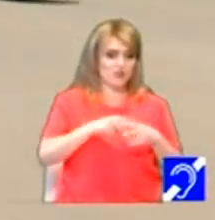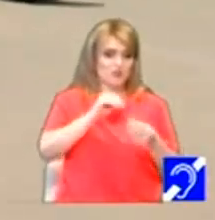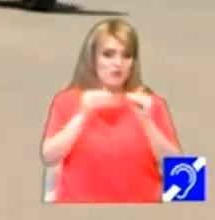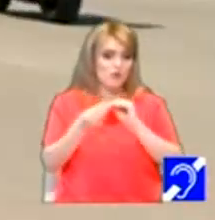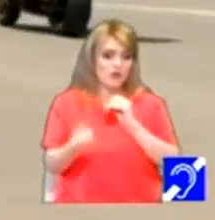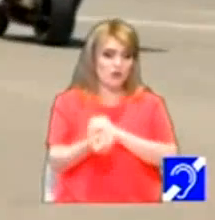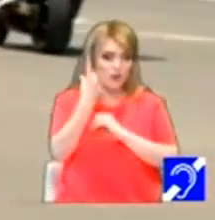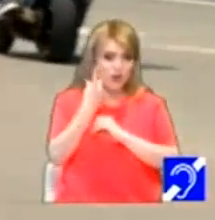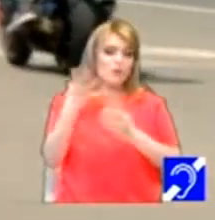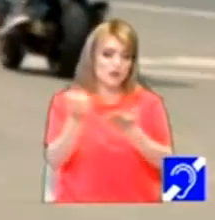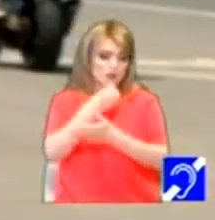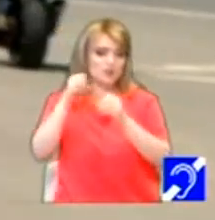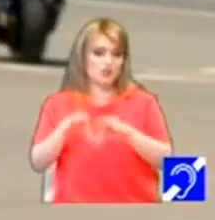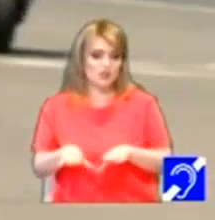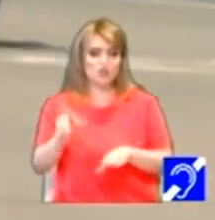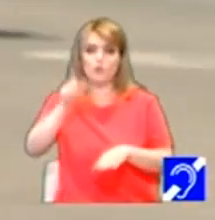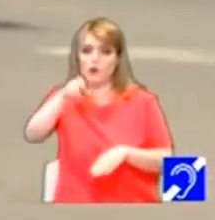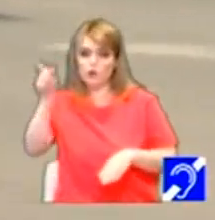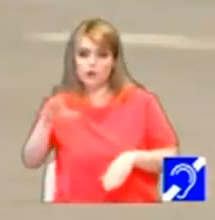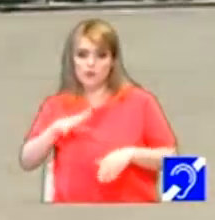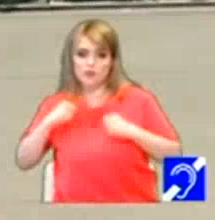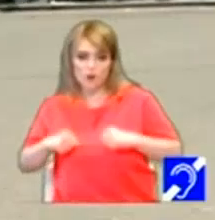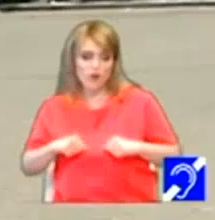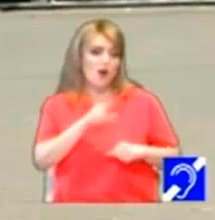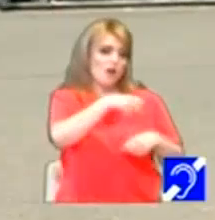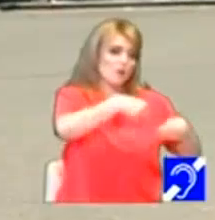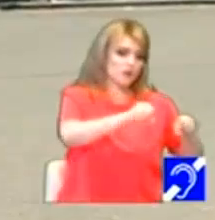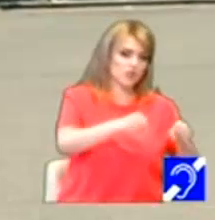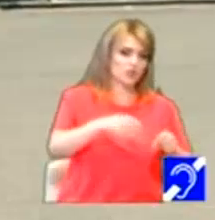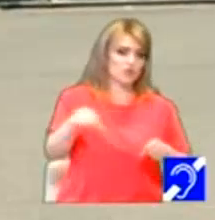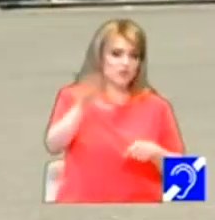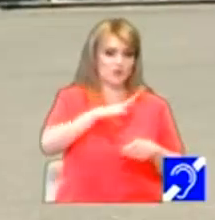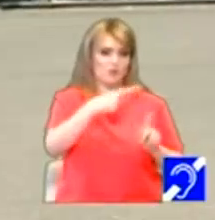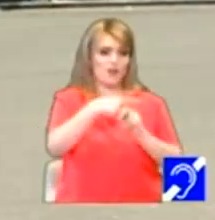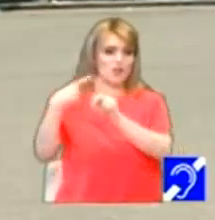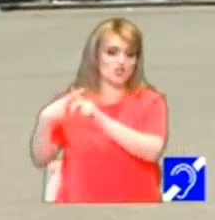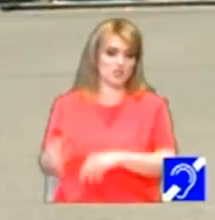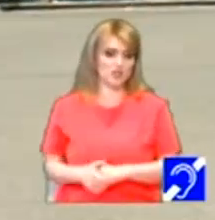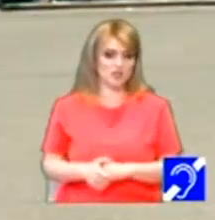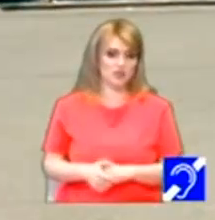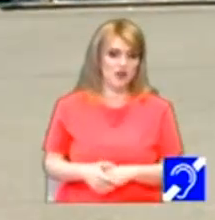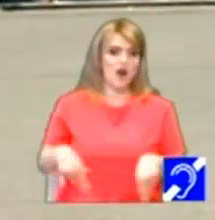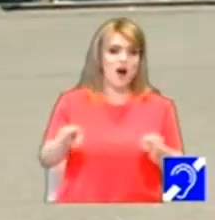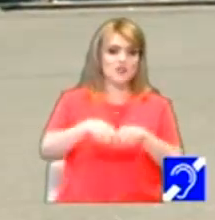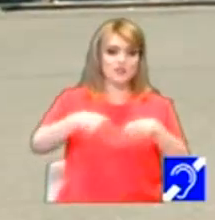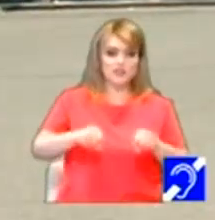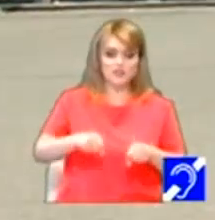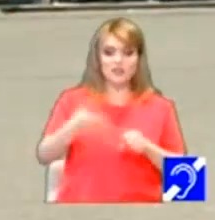că găsim o soluție pentru toate părțile să fie pozitive. De menționat că până în 2017